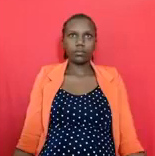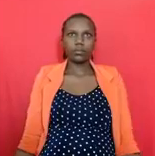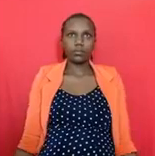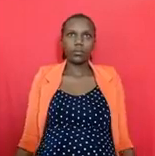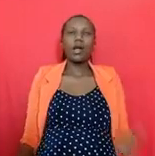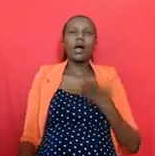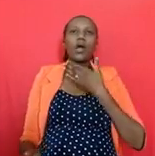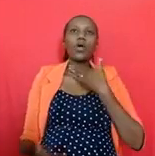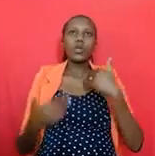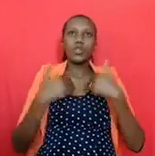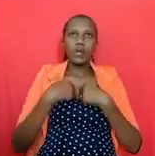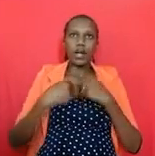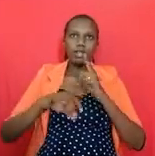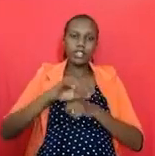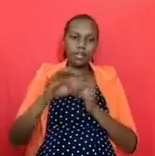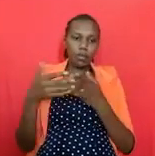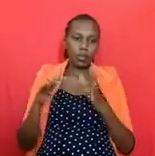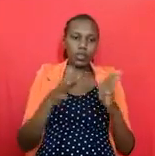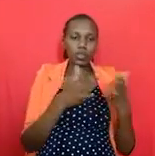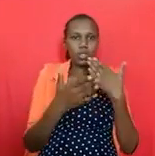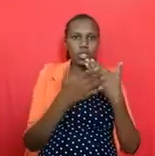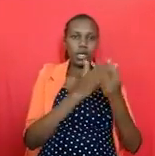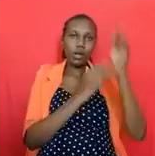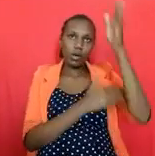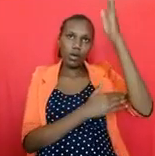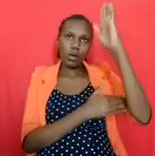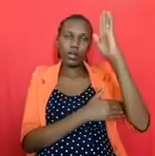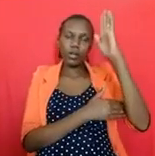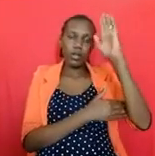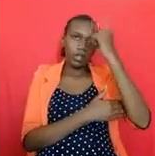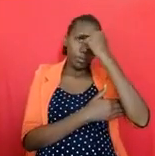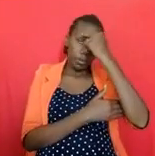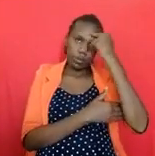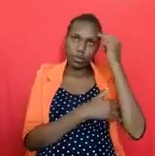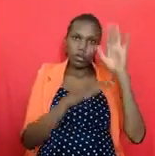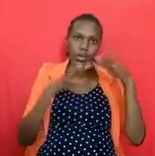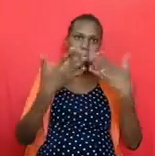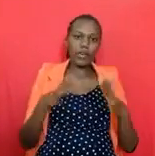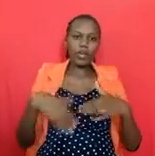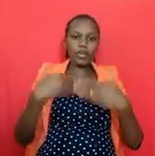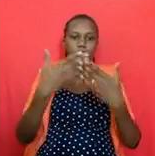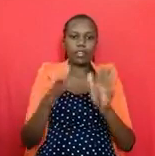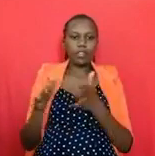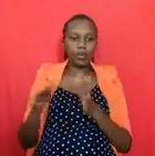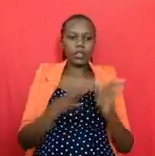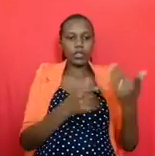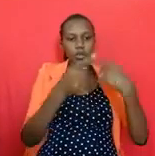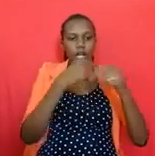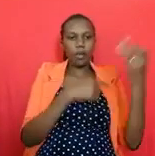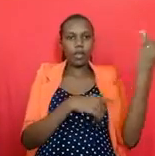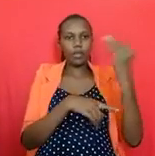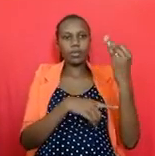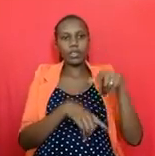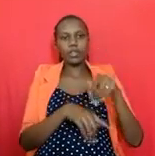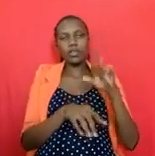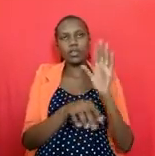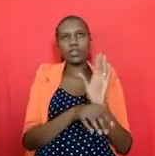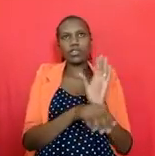ndikwenda kuoya mweke uyu njokerie ngai ngatho ni undu wa kuhe mweke wa kuhunjia thiini wa